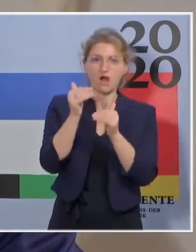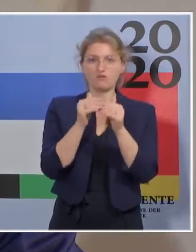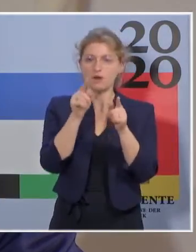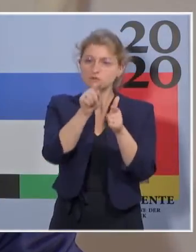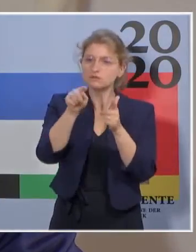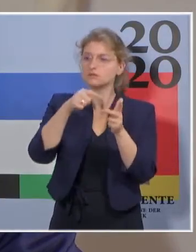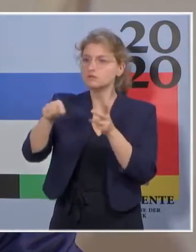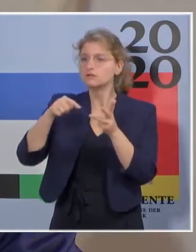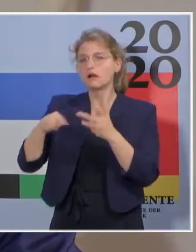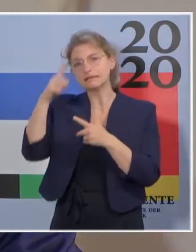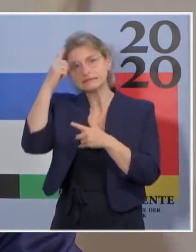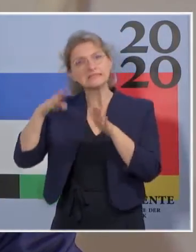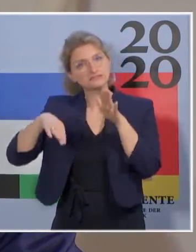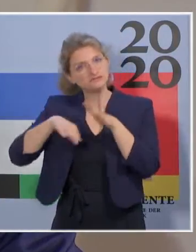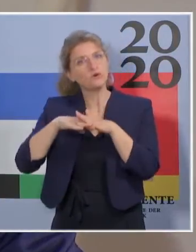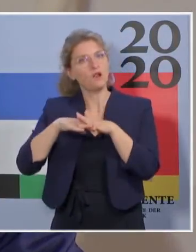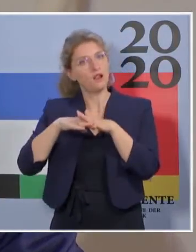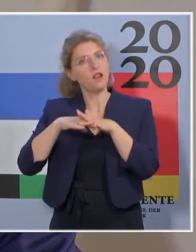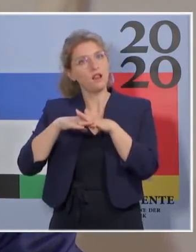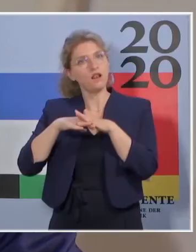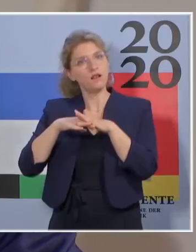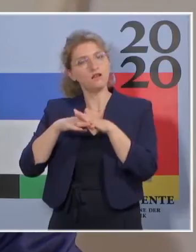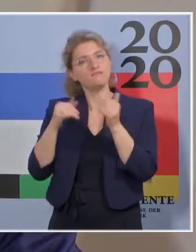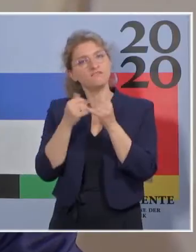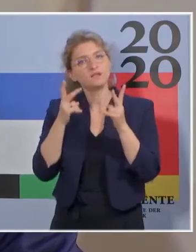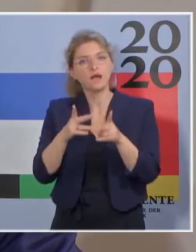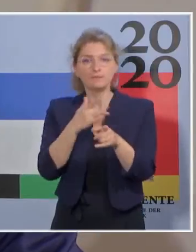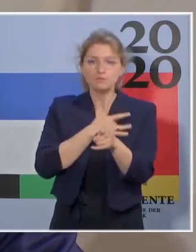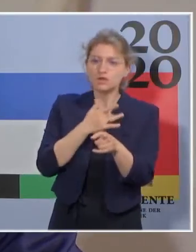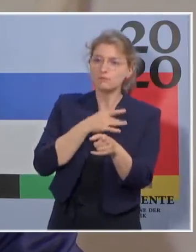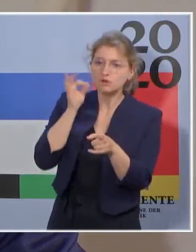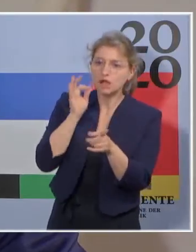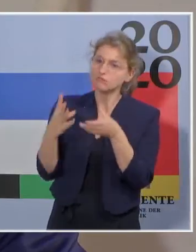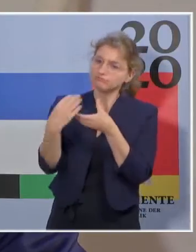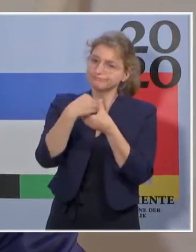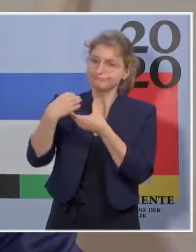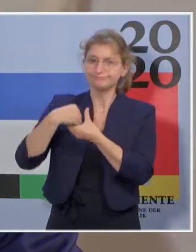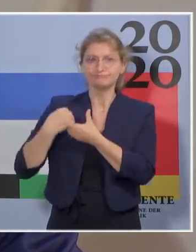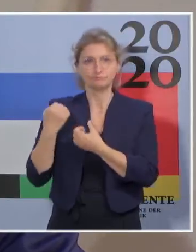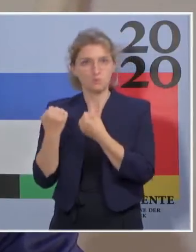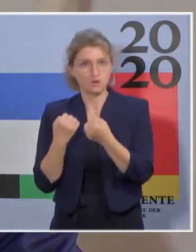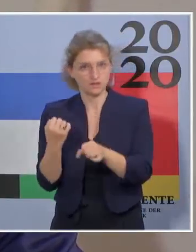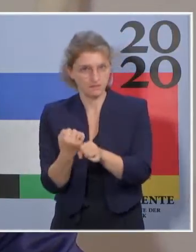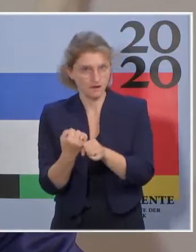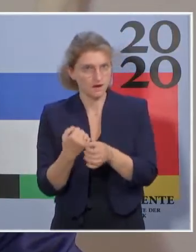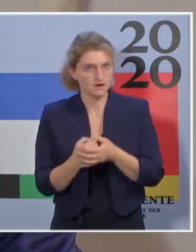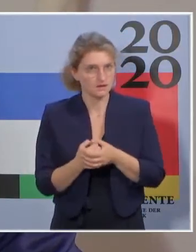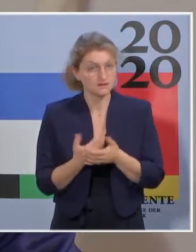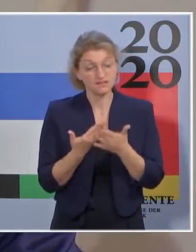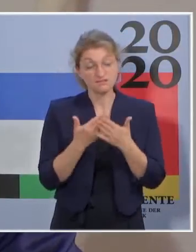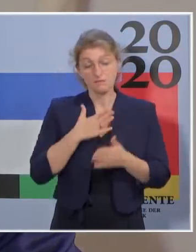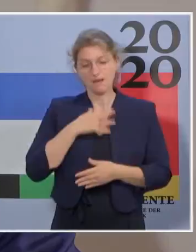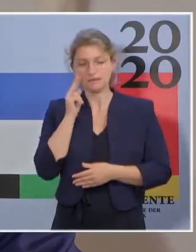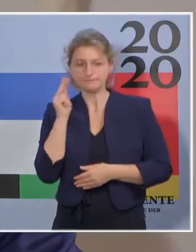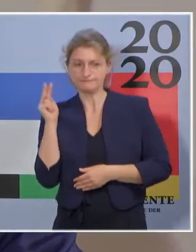sinnvolle, demokratische, die Bürger und Bürgerinnen einbindende Politik zu machen, dass man aus meiner Sicht